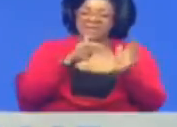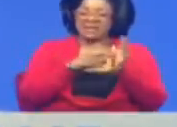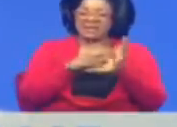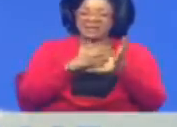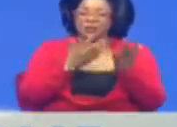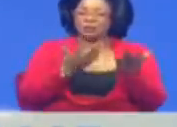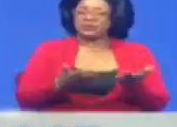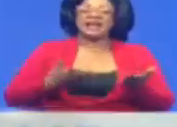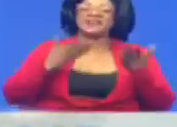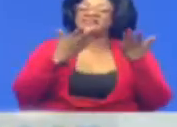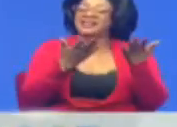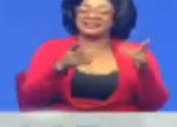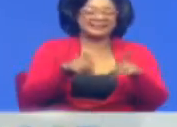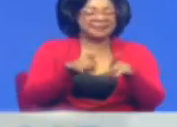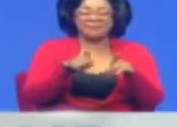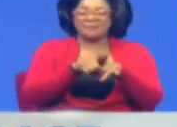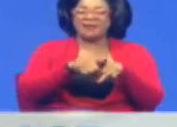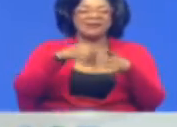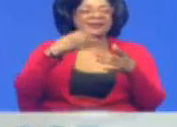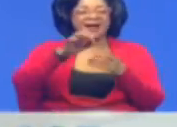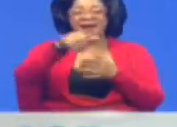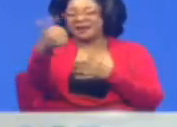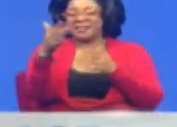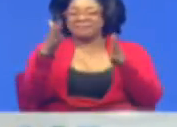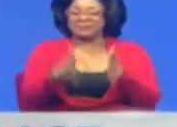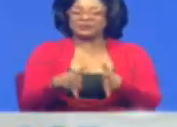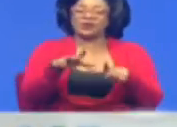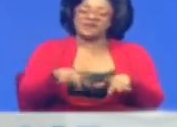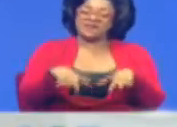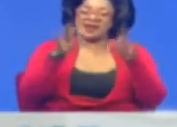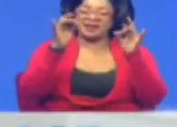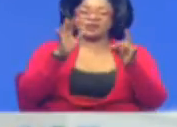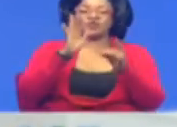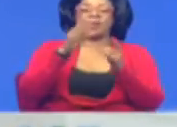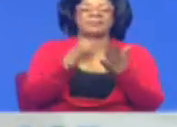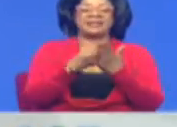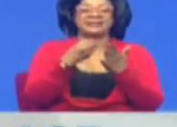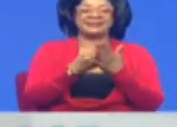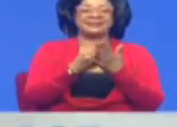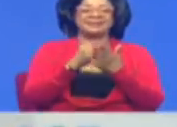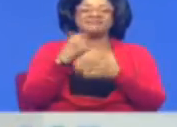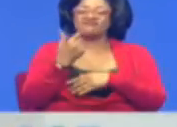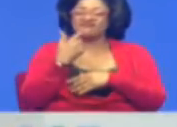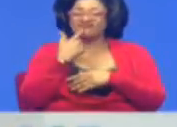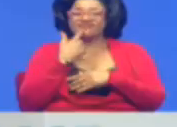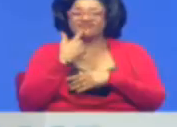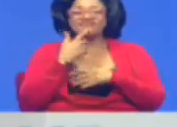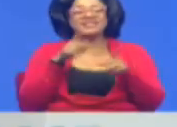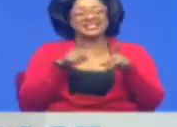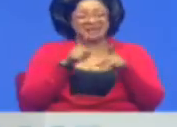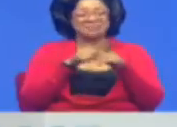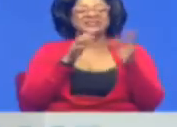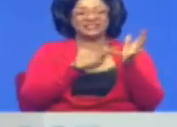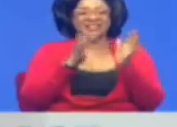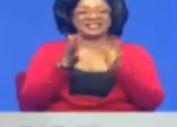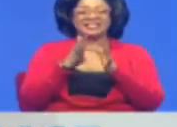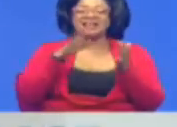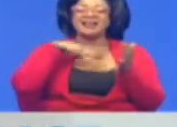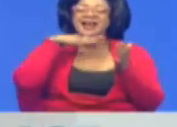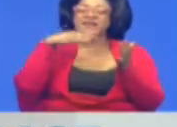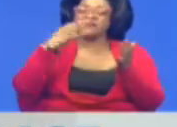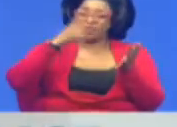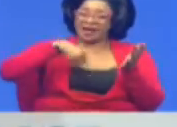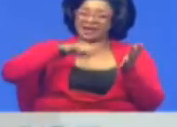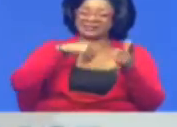usurubiwe na mwingine apate hiyo nini kama Yesu vile. Hiyo ni kujipea. Afe msalabani, alafu